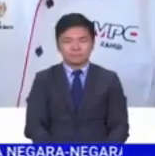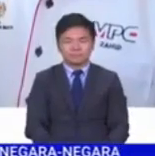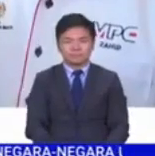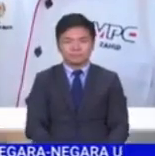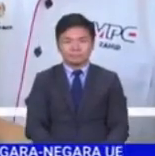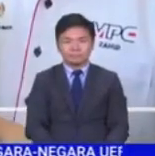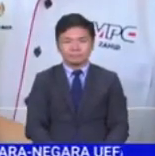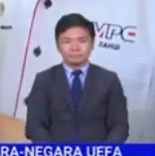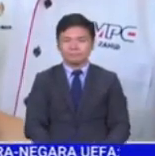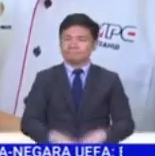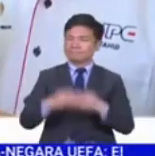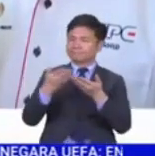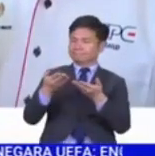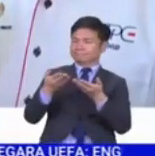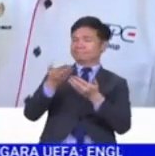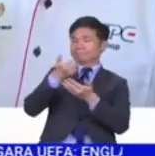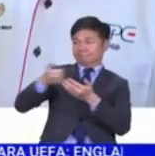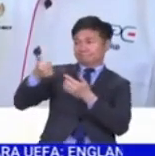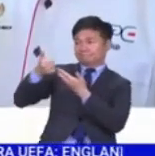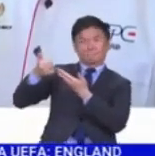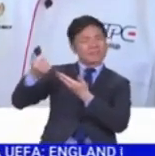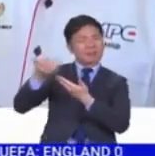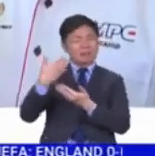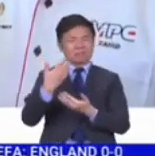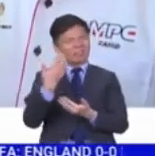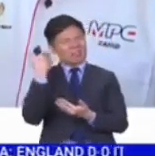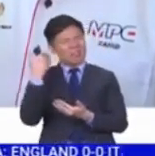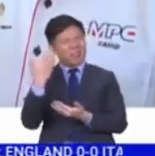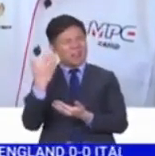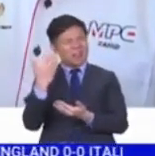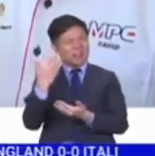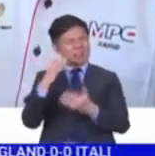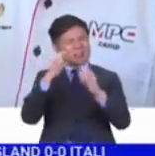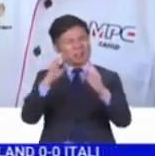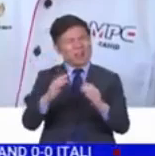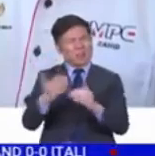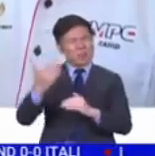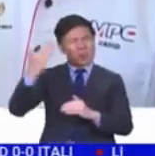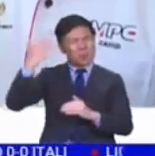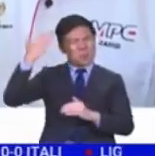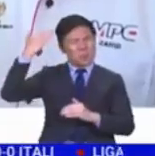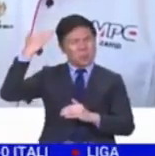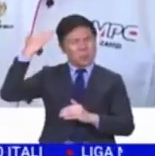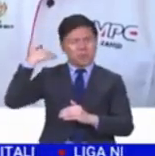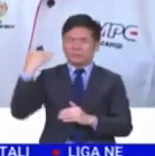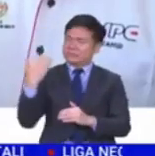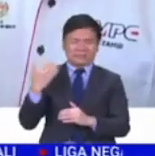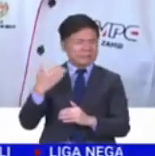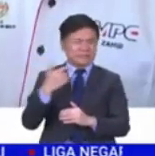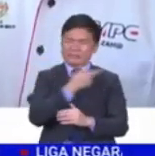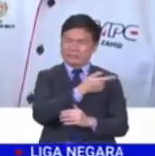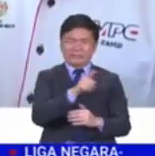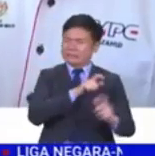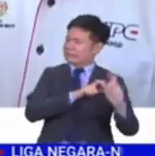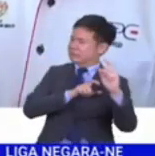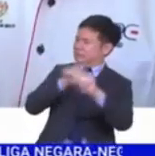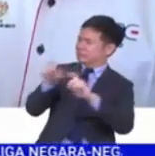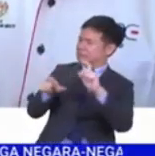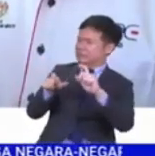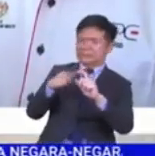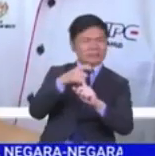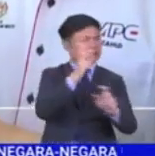Jadi kalau kita masih lagi menggunakan kaedah lama, masih ada peraturan yang ketinggalan dan sebagainya, ia akan menyulitkan apa